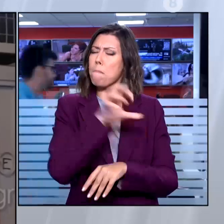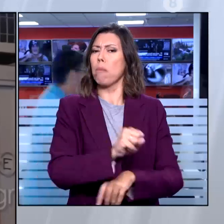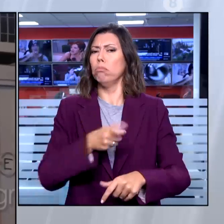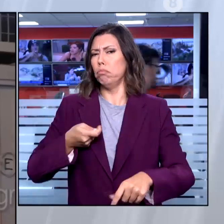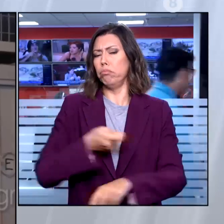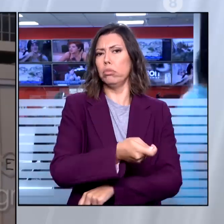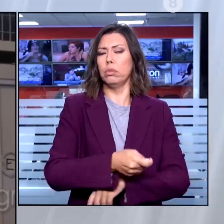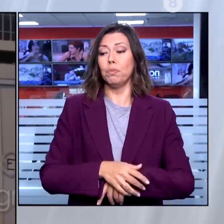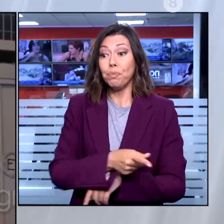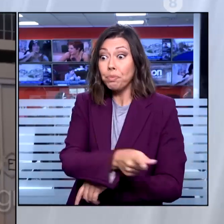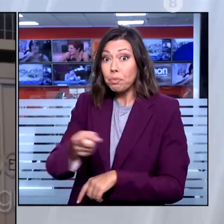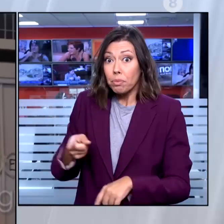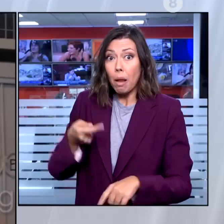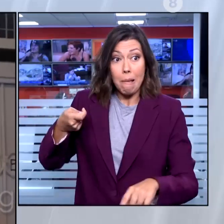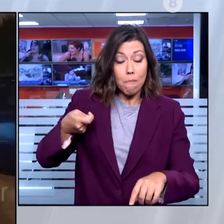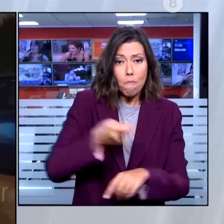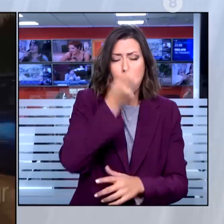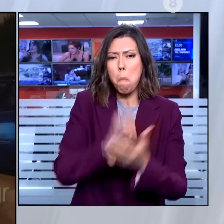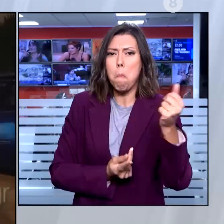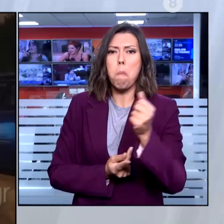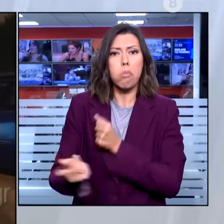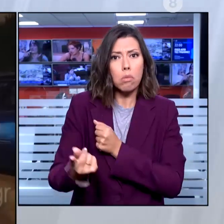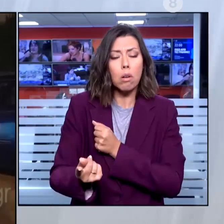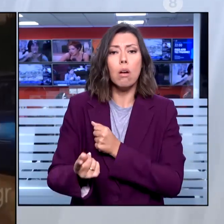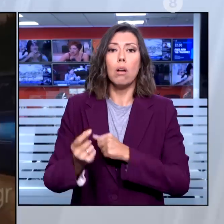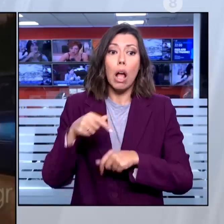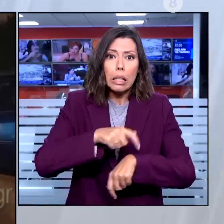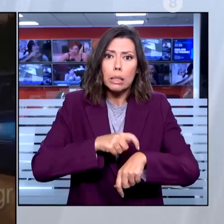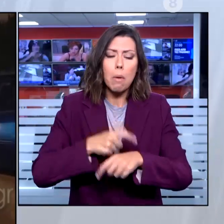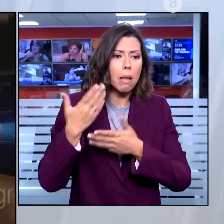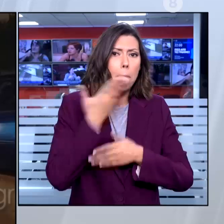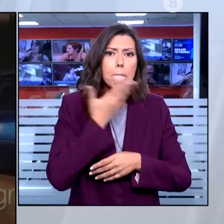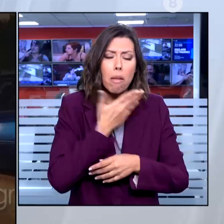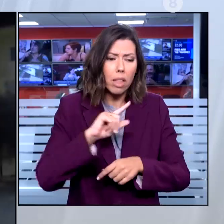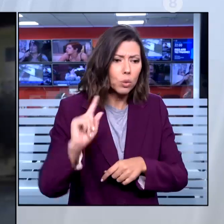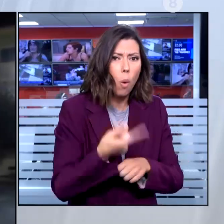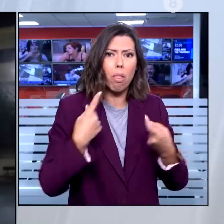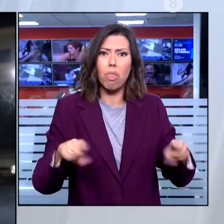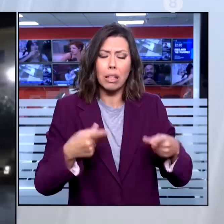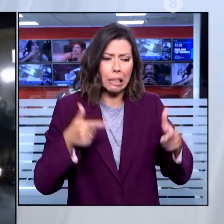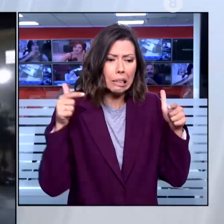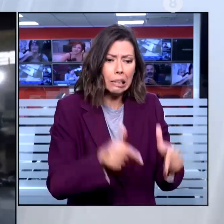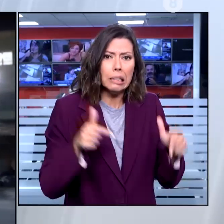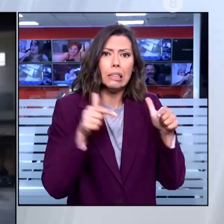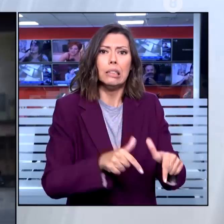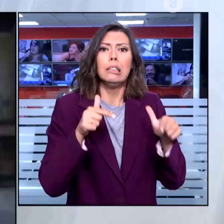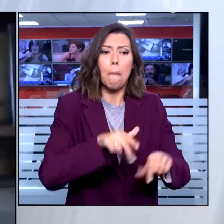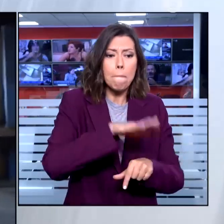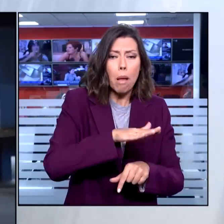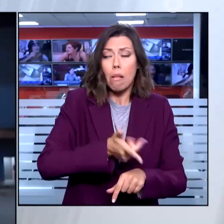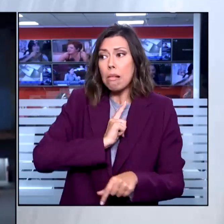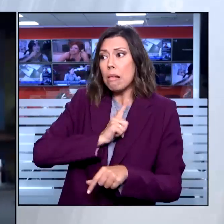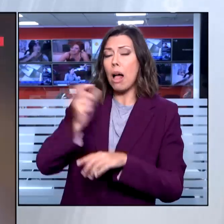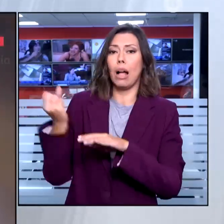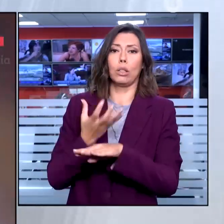ανήλικοι νταΐδες το έβαλαν στα πόδια μετά την επίθεση, με συμμαθητές και καθηγητές του 17χρονου να προσπαθούν να φροντίσουν τα τραύματά του μέχρι να φτάσει